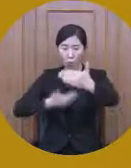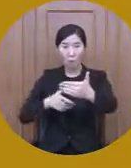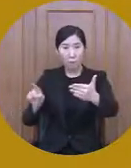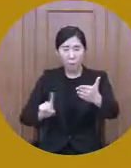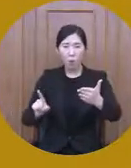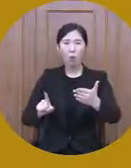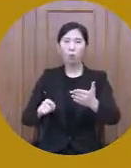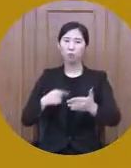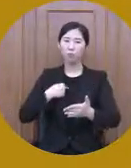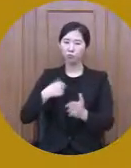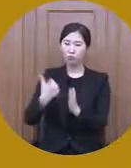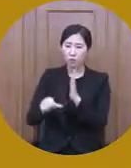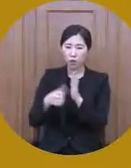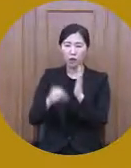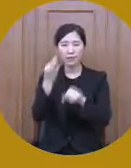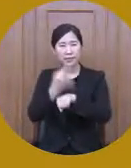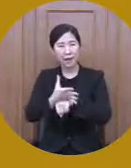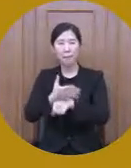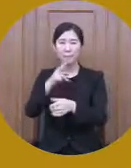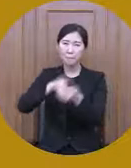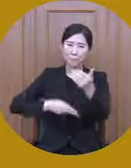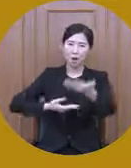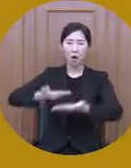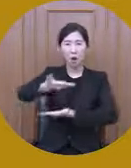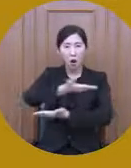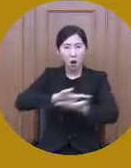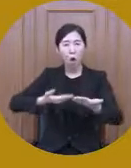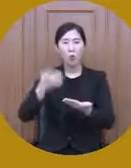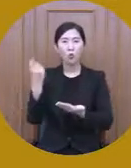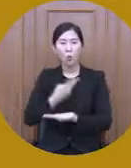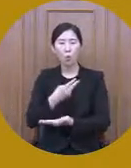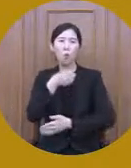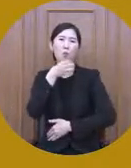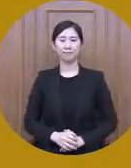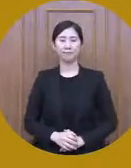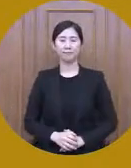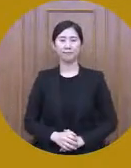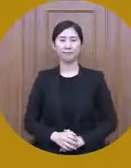카페를 여는 등 지역 경제도 활성화할 수 있도록 활용할 계획입니다.